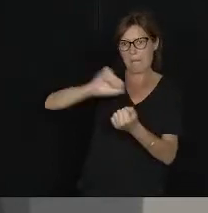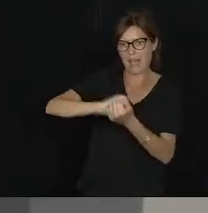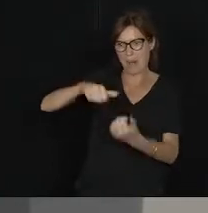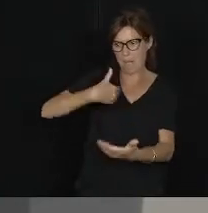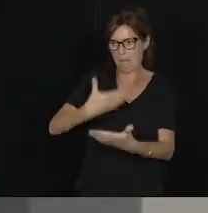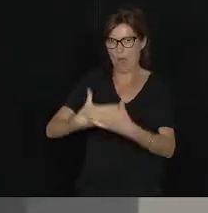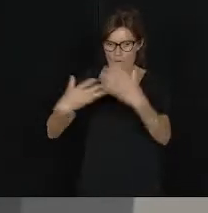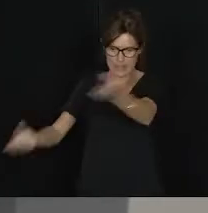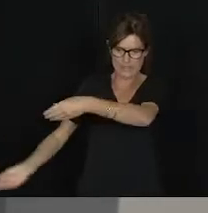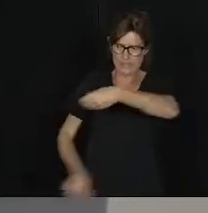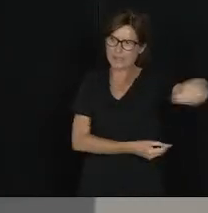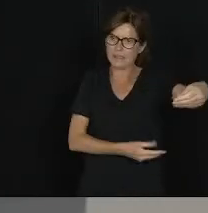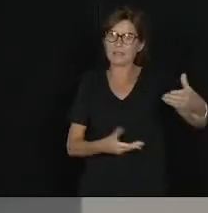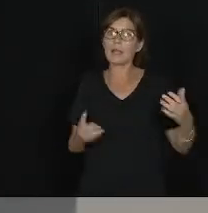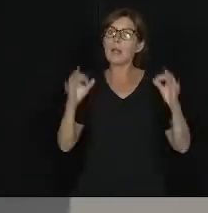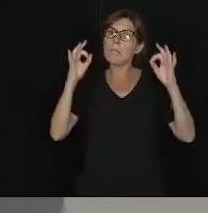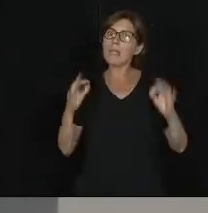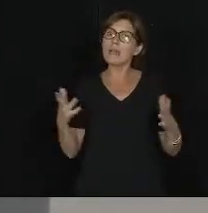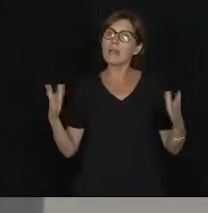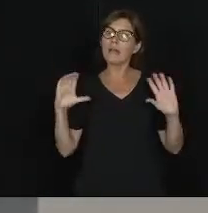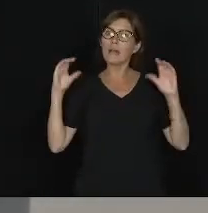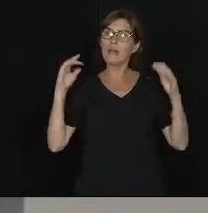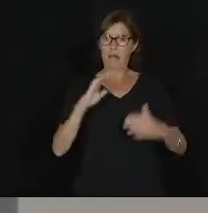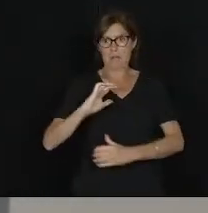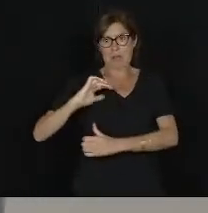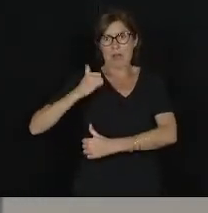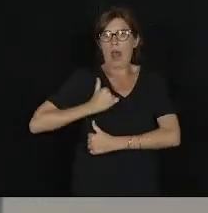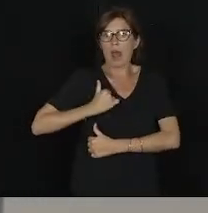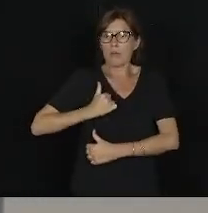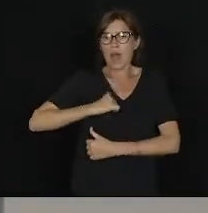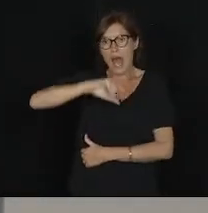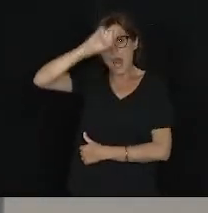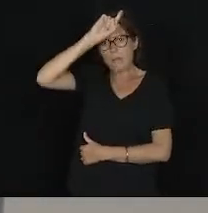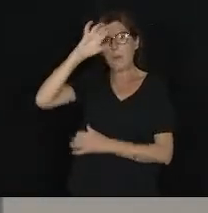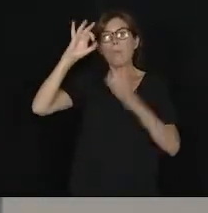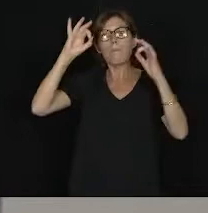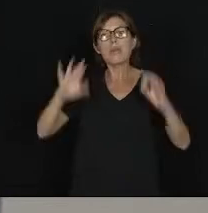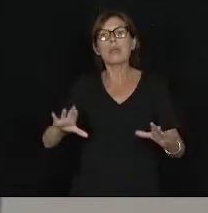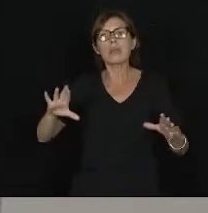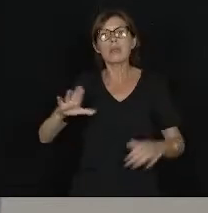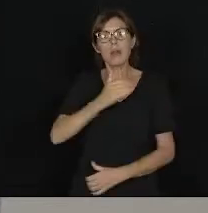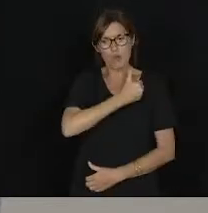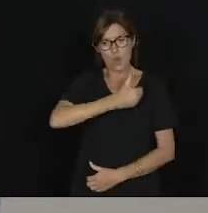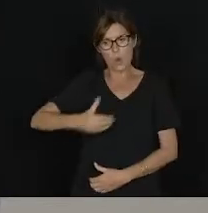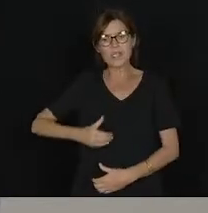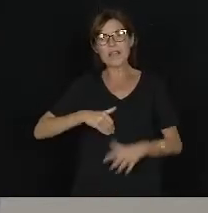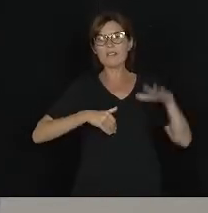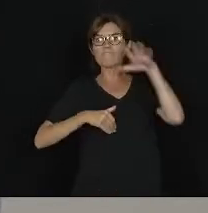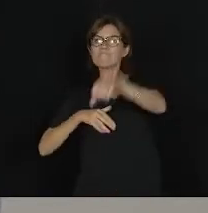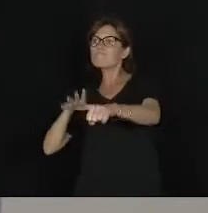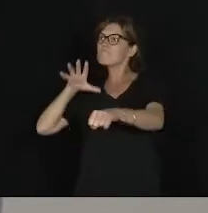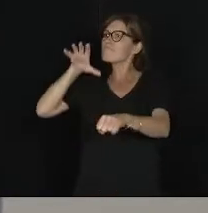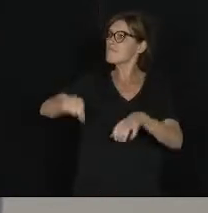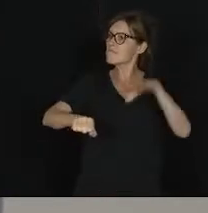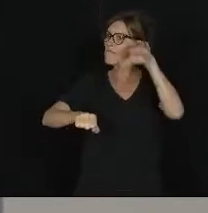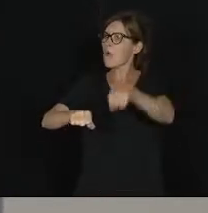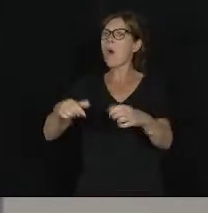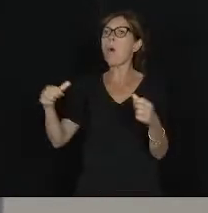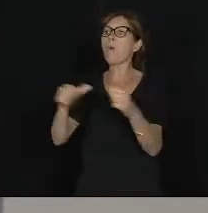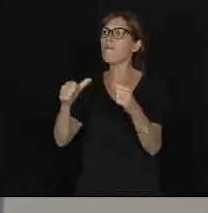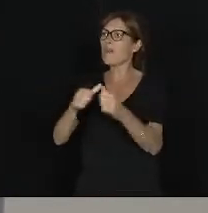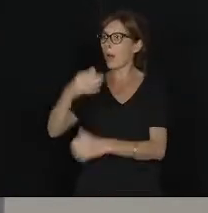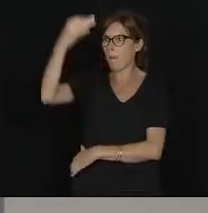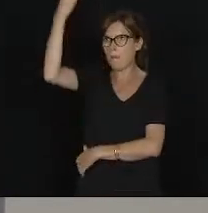va envahir la Yougoslavie est de bombarder Belgrade, comme le 1er août 1914. Est-ce vraiment un hasard si